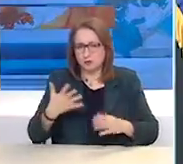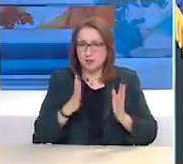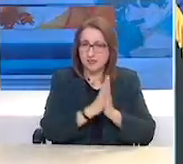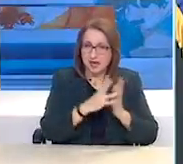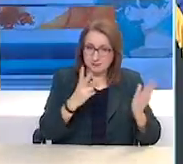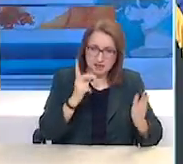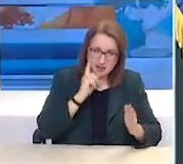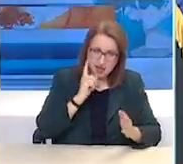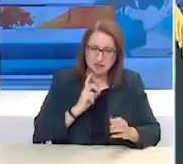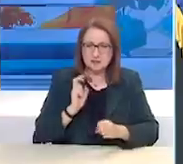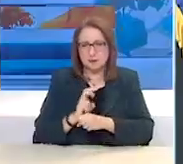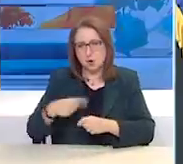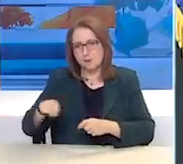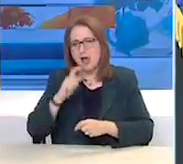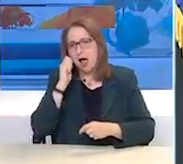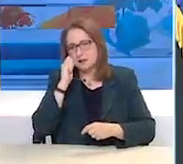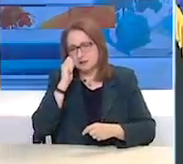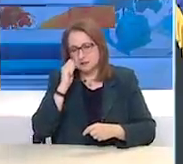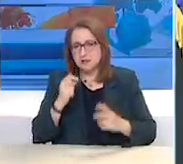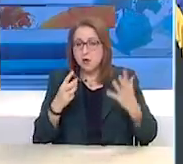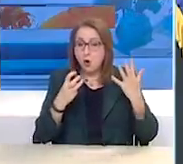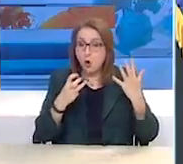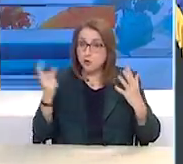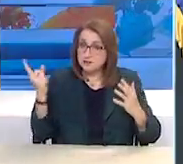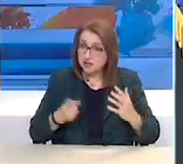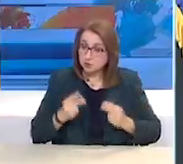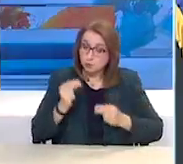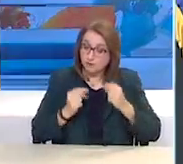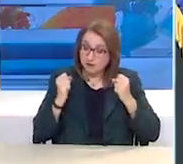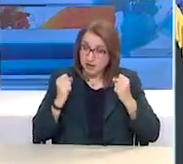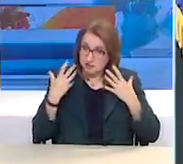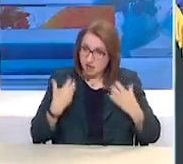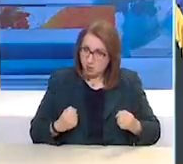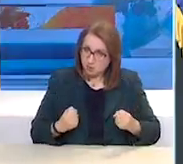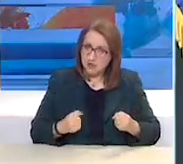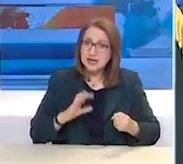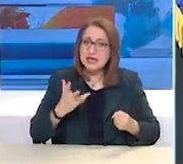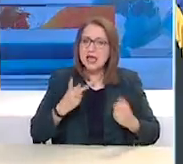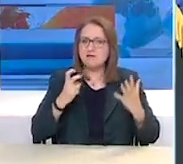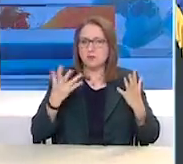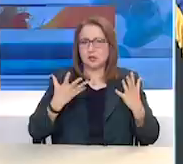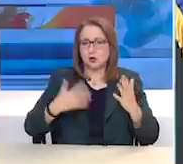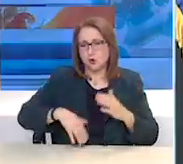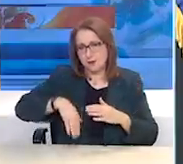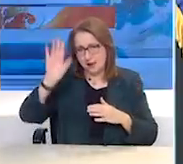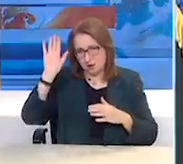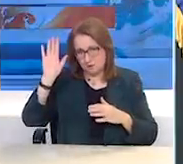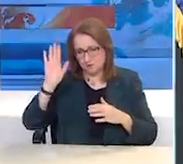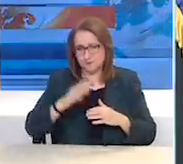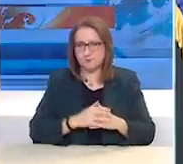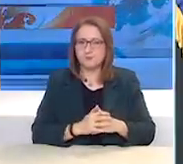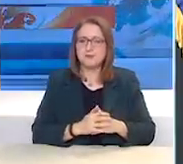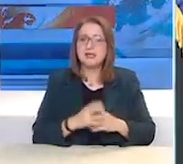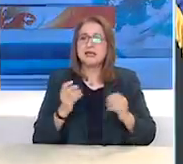και οι υπόλοιποι άνδρες. Το 80% έχει υποκείμενο νόσημα ή είναι ηλικιωμένοι 70 ετών και άνω.